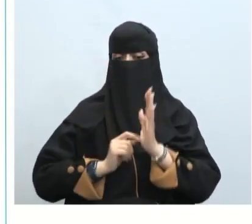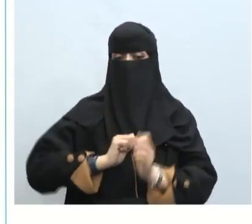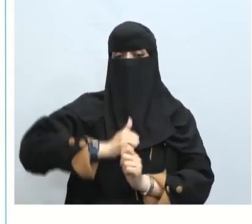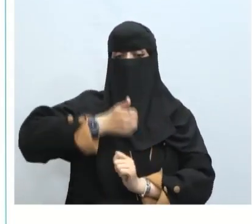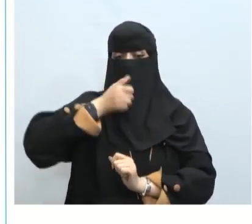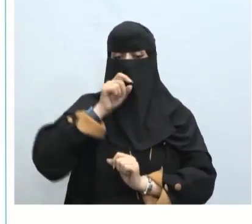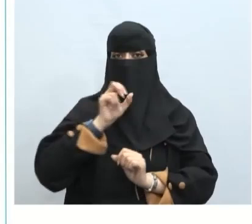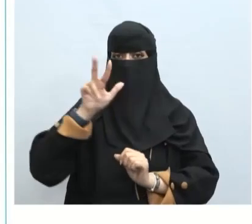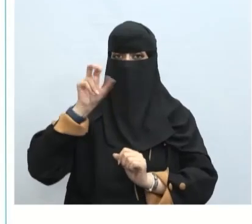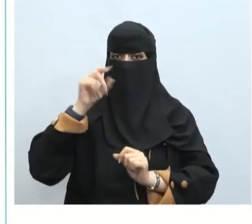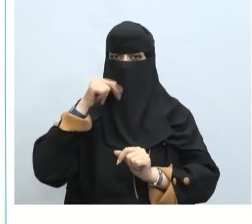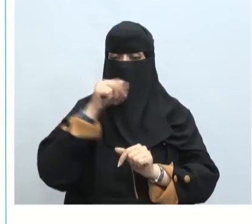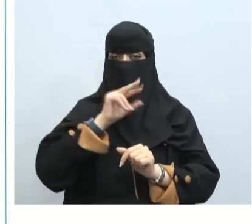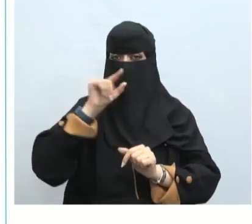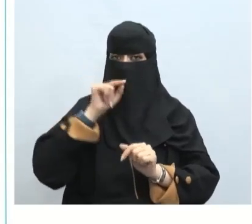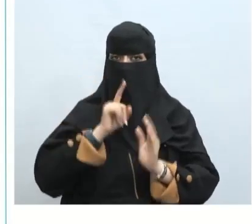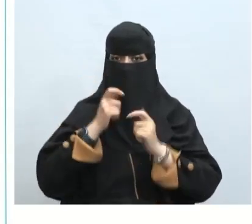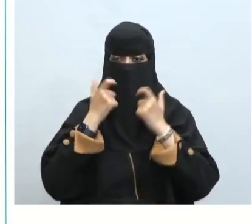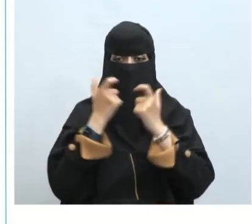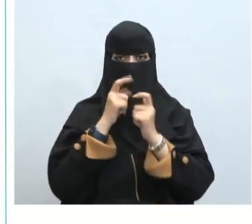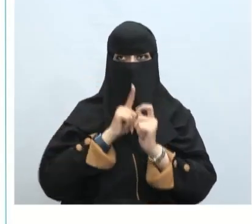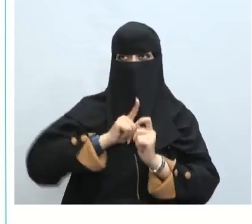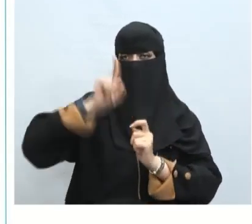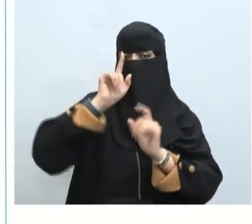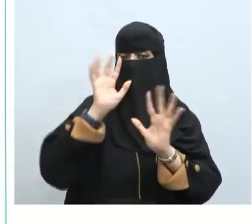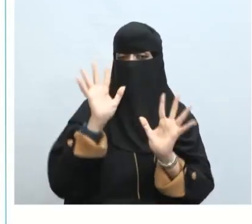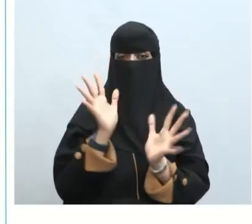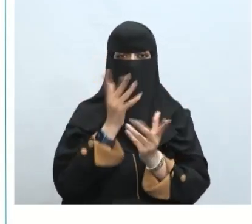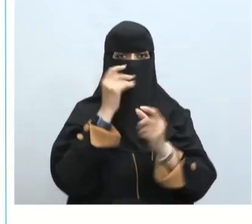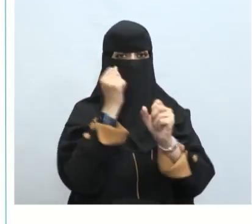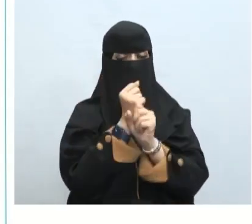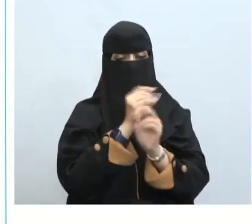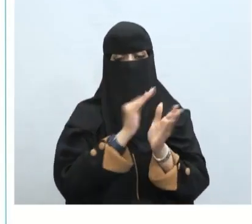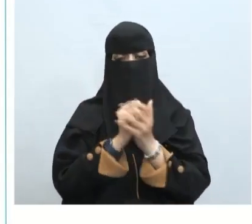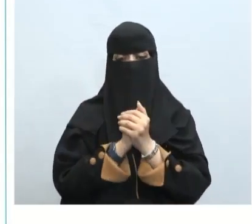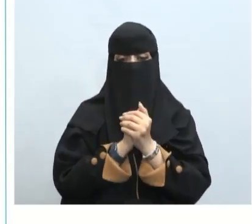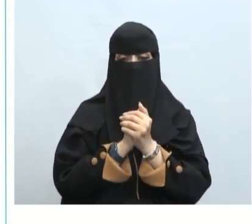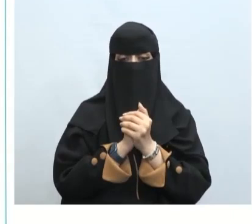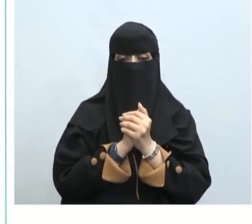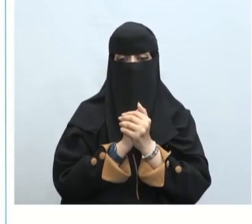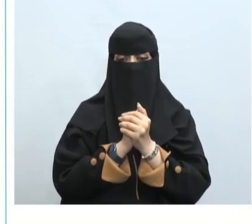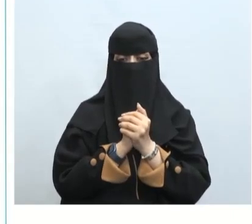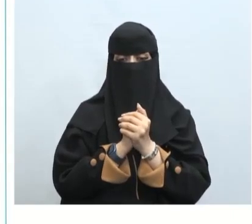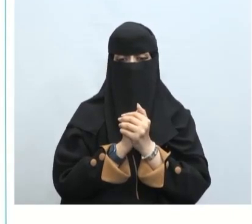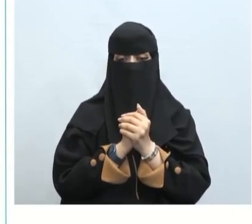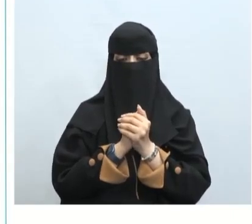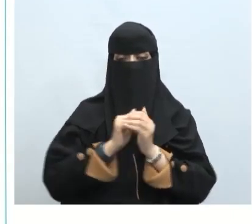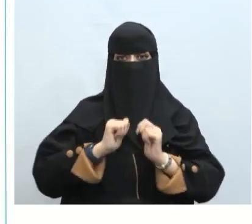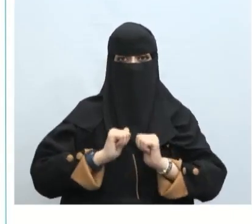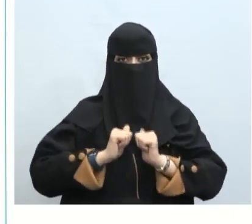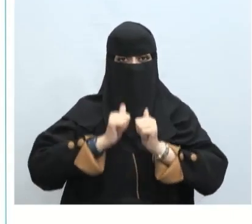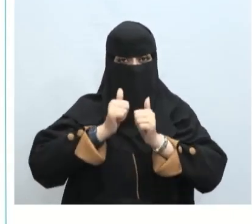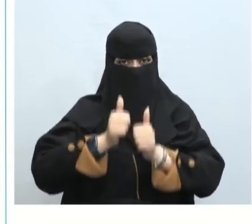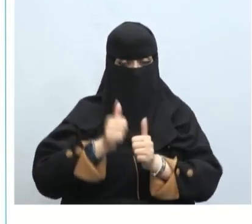الاخلاق والقيم ومراقبه الله في اداء المسؤوليه الموكله اليك